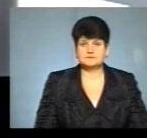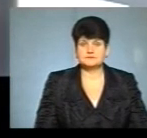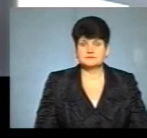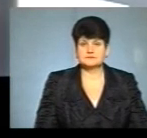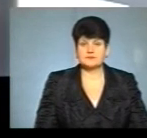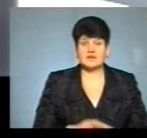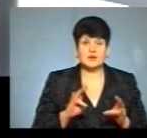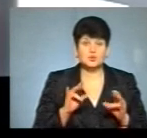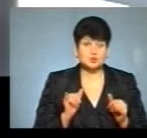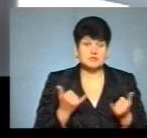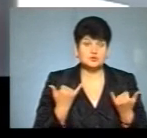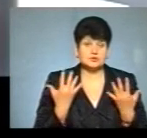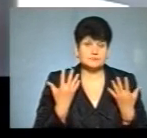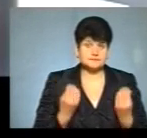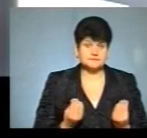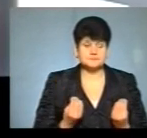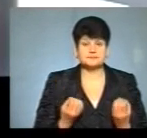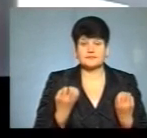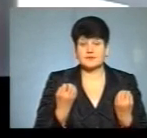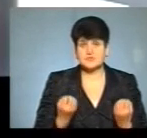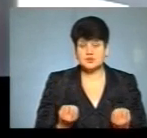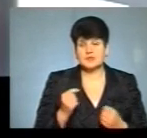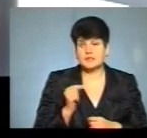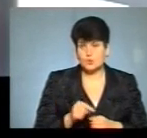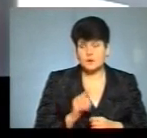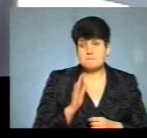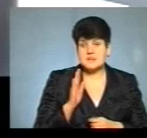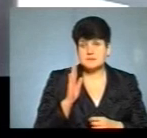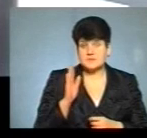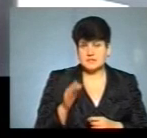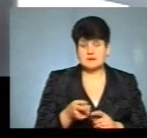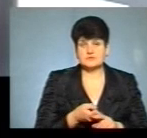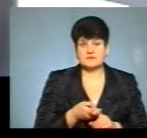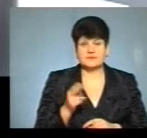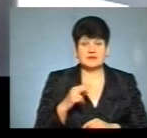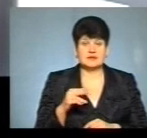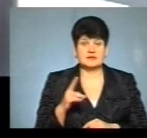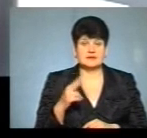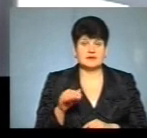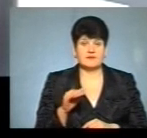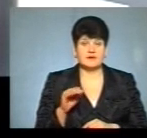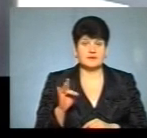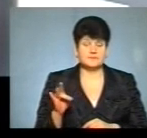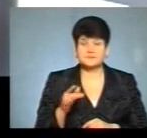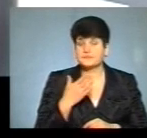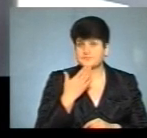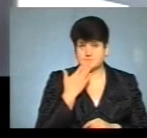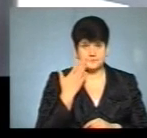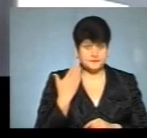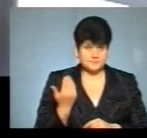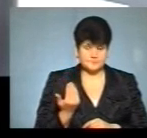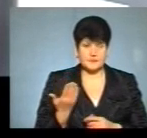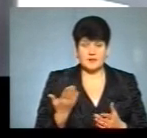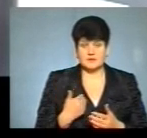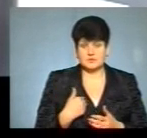Ну, на сьогоднішній день ще такої перспективи, що стосується ДФРРу, немає, але ми